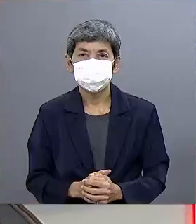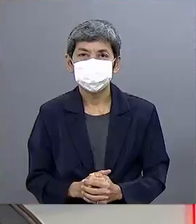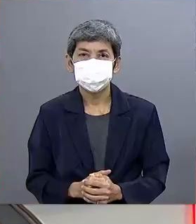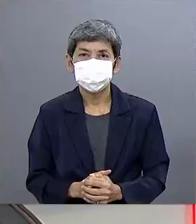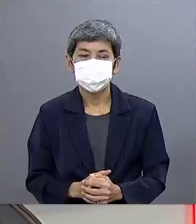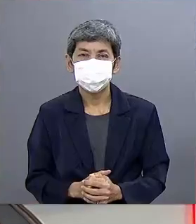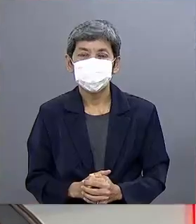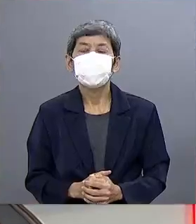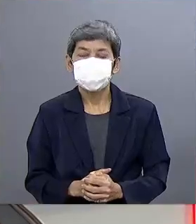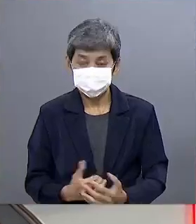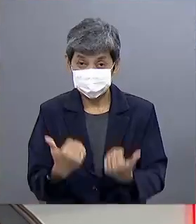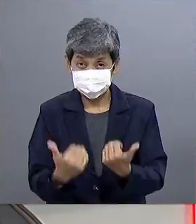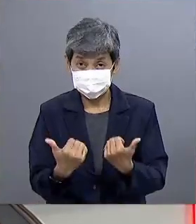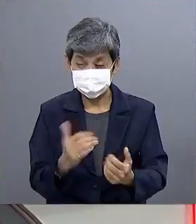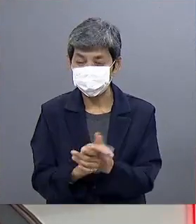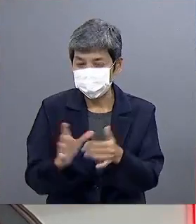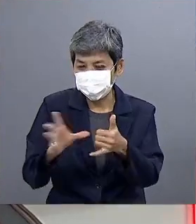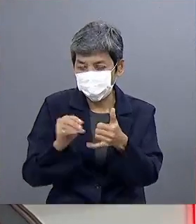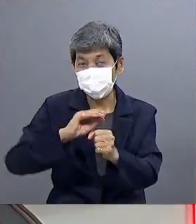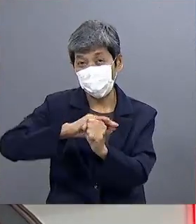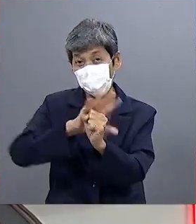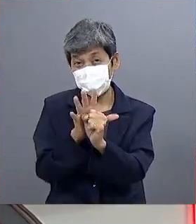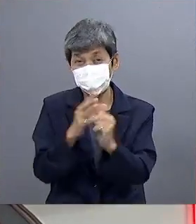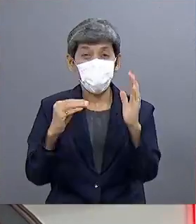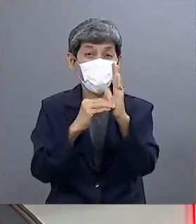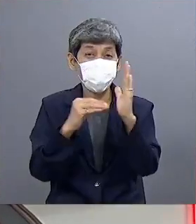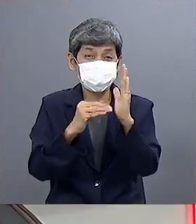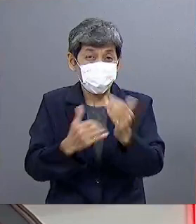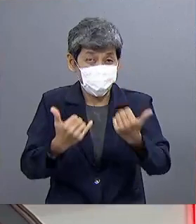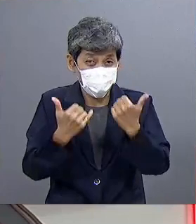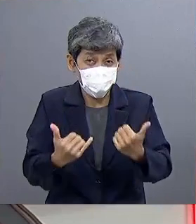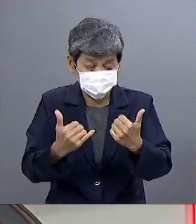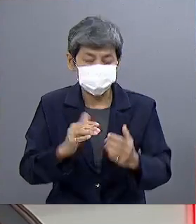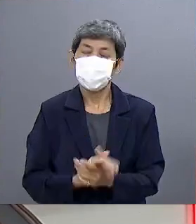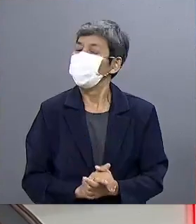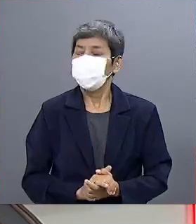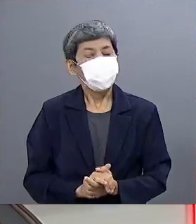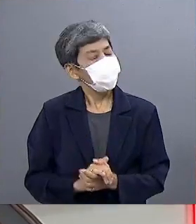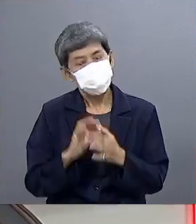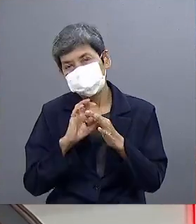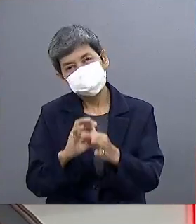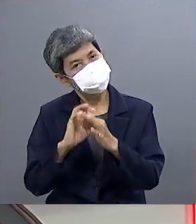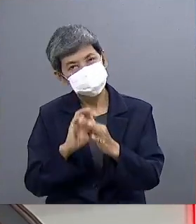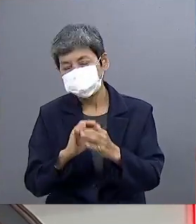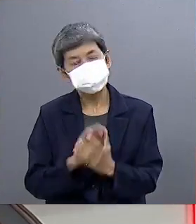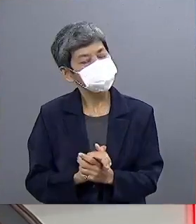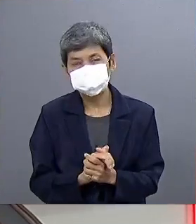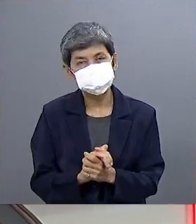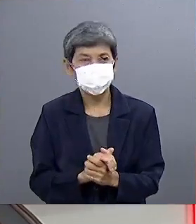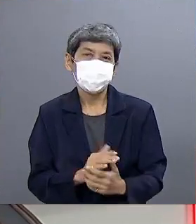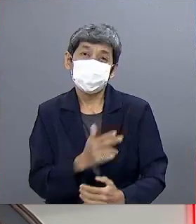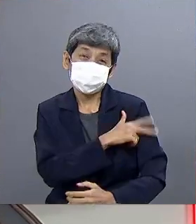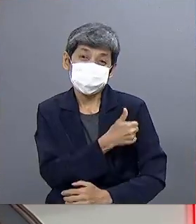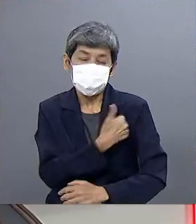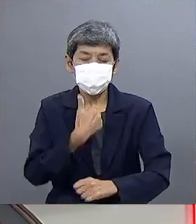ณผู้ชมคะสถานการณ์การติดเชื้อโควิด -19 ในพื้นที่กรุงเทพมหานครและปริมณฑลยังคงน่าเป็นห่วงอยู่นะคะทำให้สาธารณสุขนั้นต้องมีการปรับมาตร